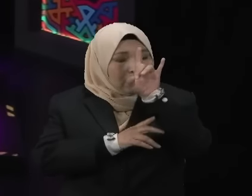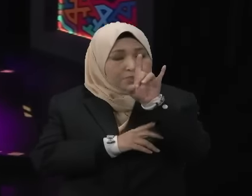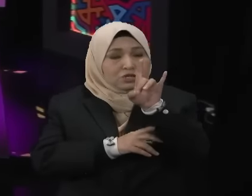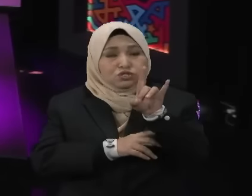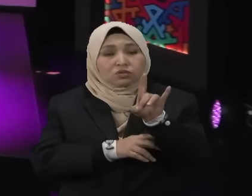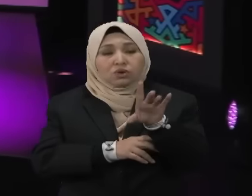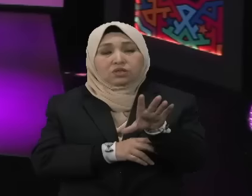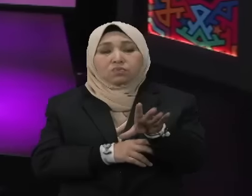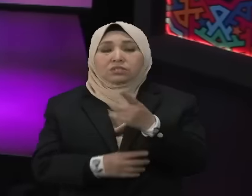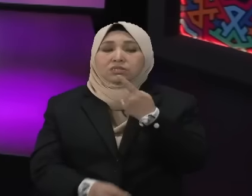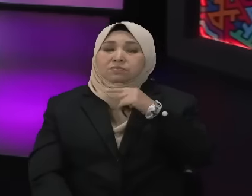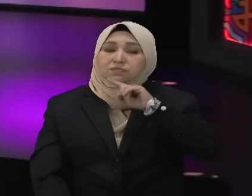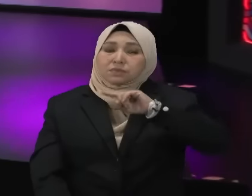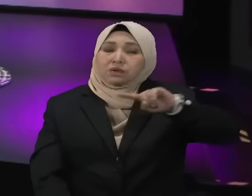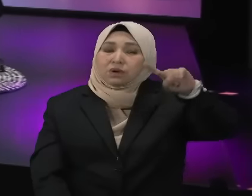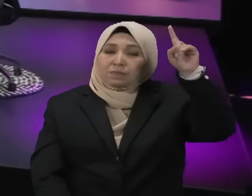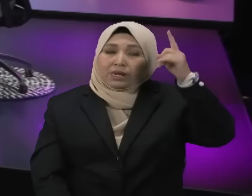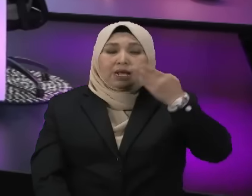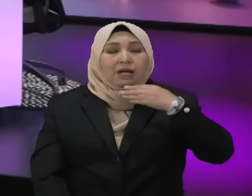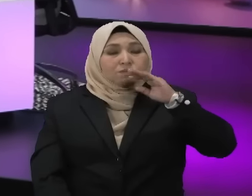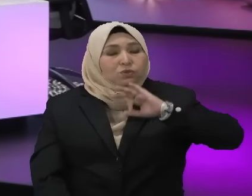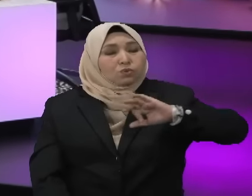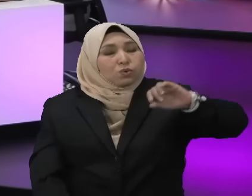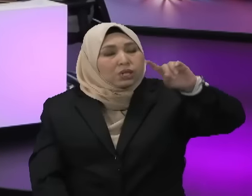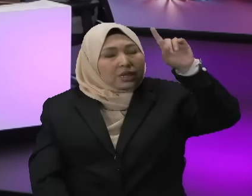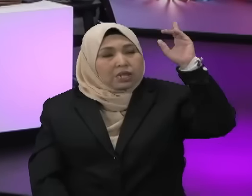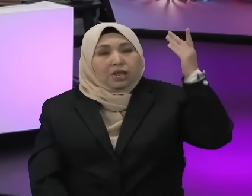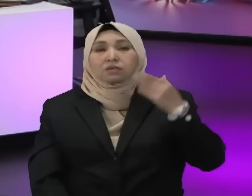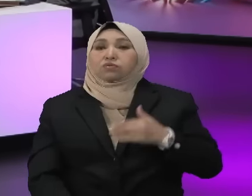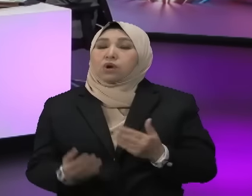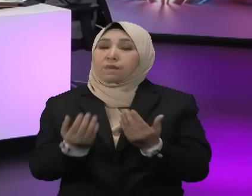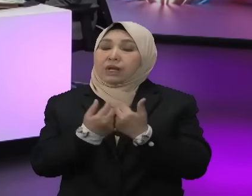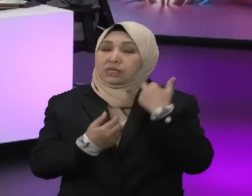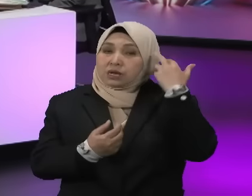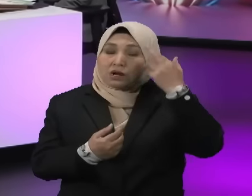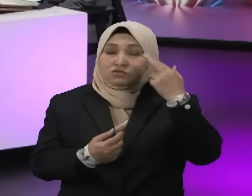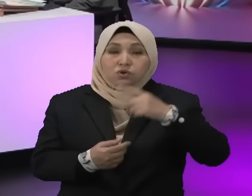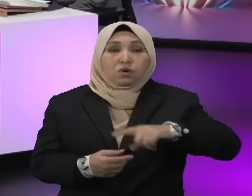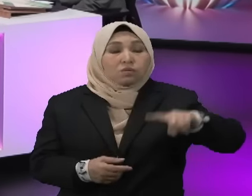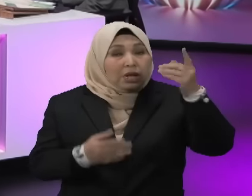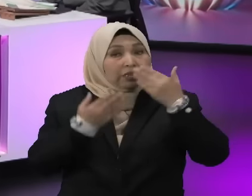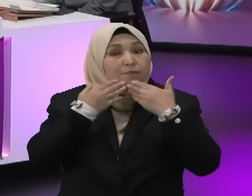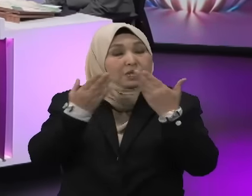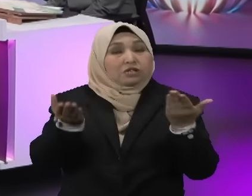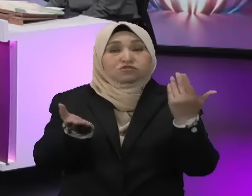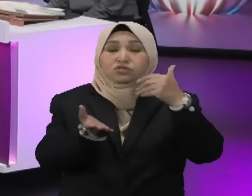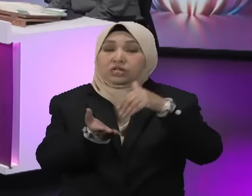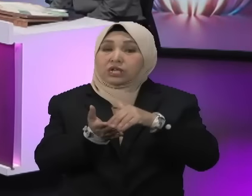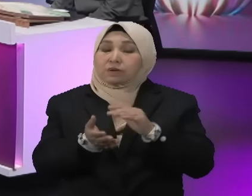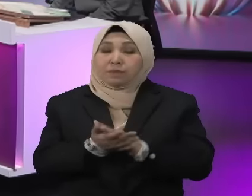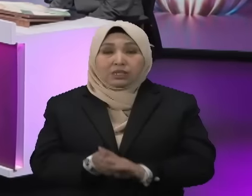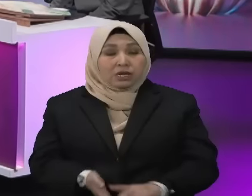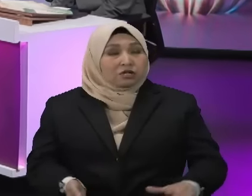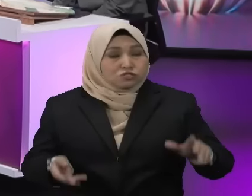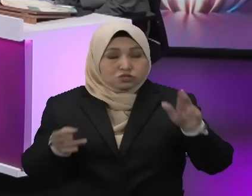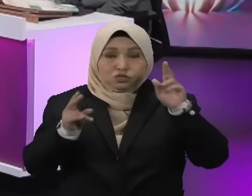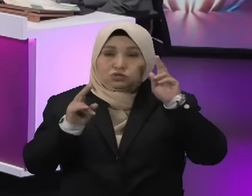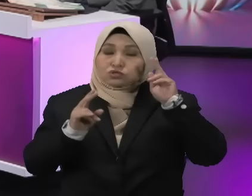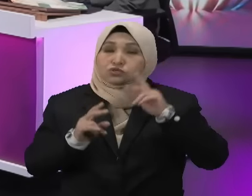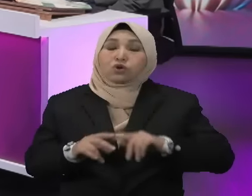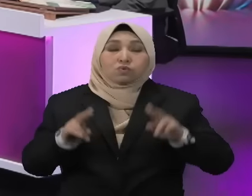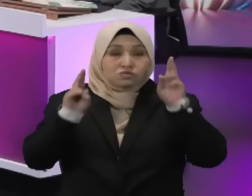rajim. Bismillahirrahmanirrahim. Alhamdulillah wassalatu wassalamu ala Rasulillah, amma ba'd. Terima kasih sekali lagi bagi Tuan Fazrul atas